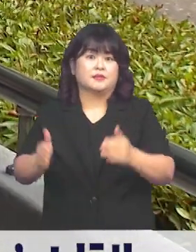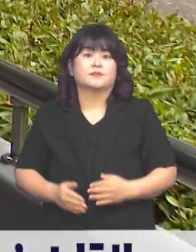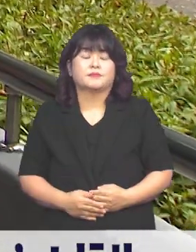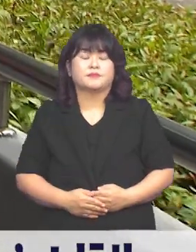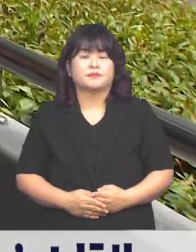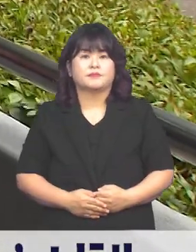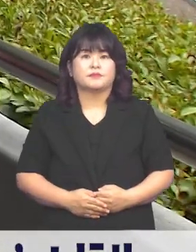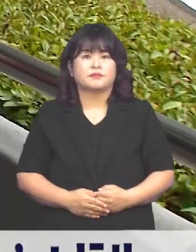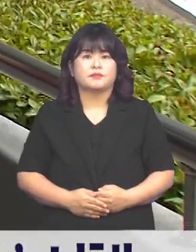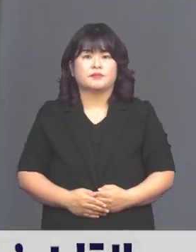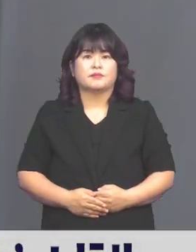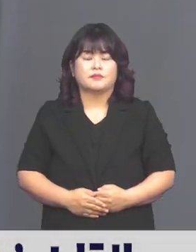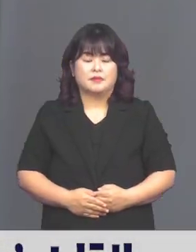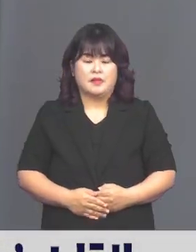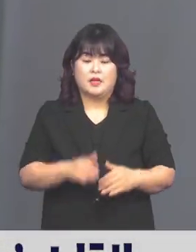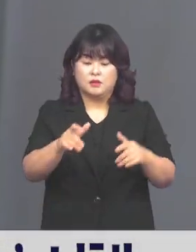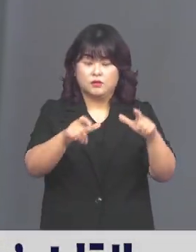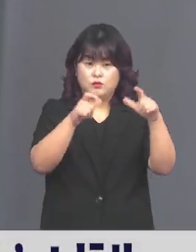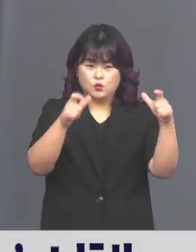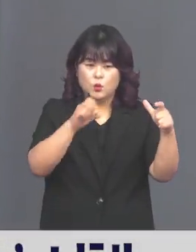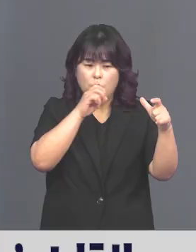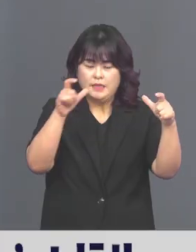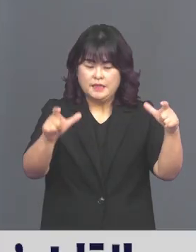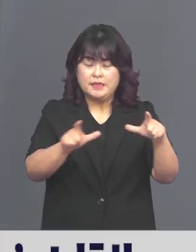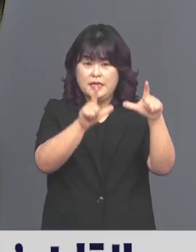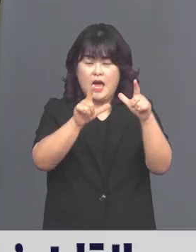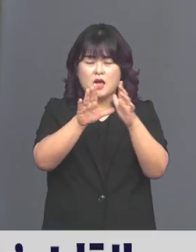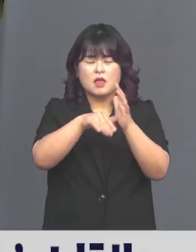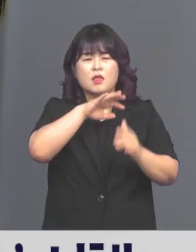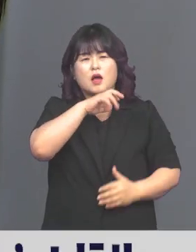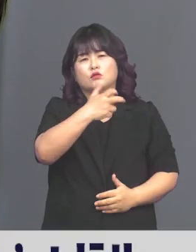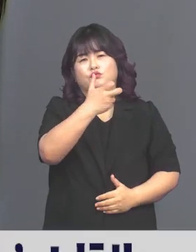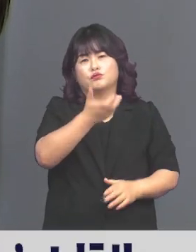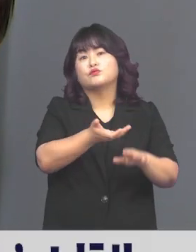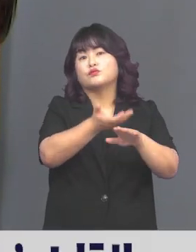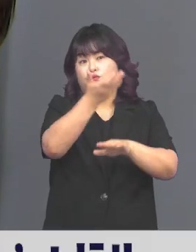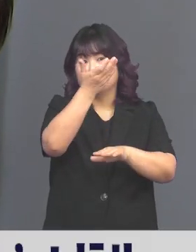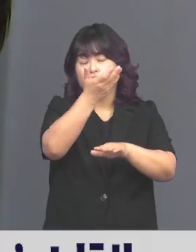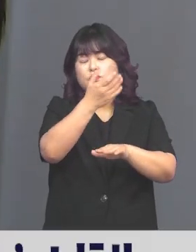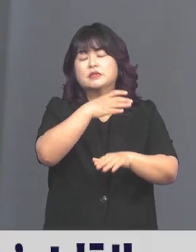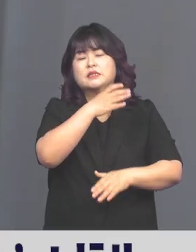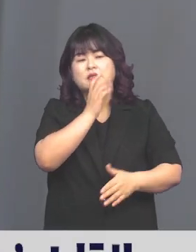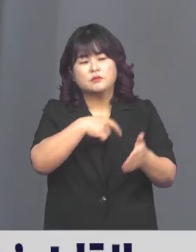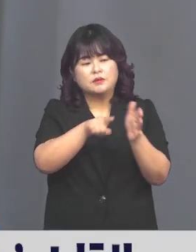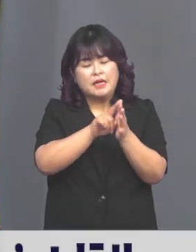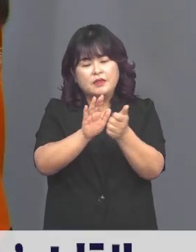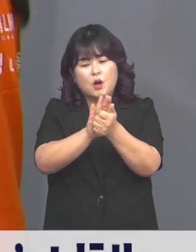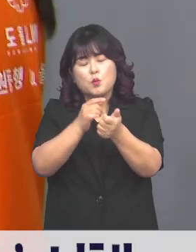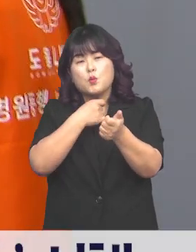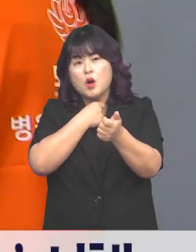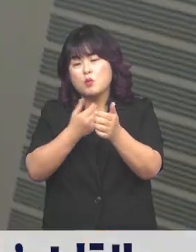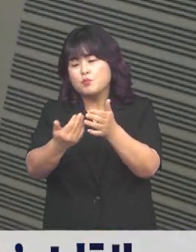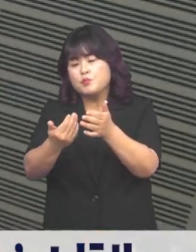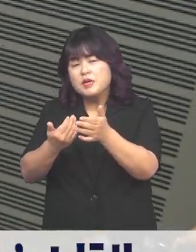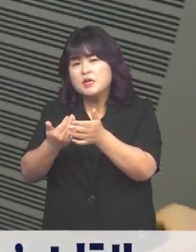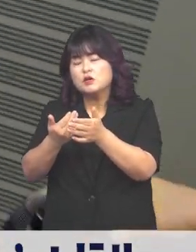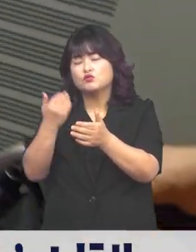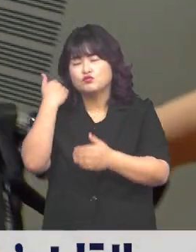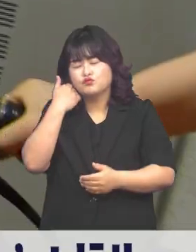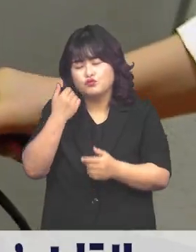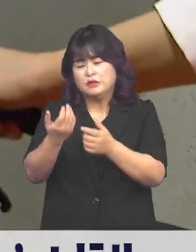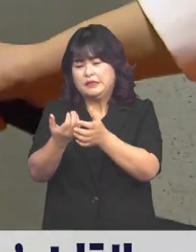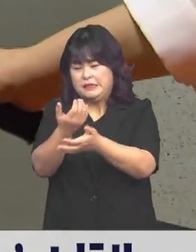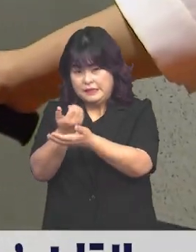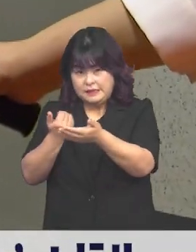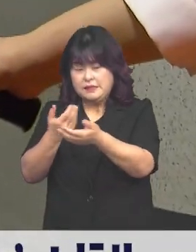있습니다. 대상은 용인에 거주하는 70세 이상 어르신으로 서비스 이용을 원하는 어르신은 누구나